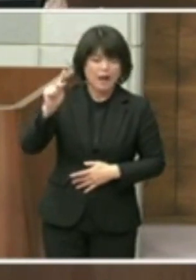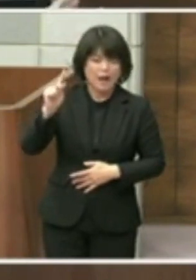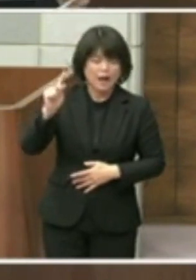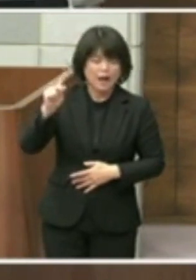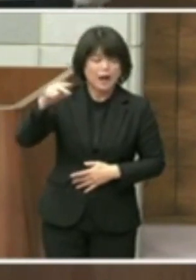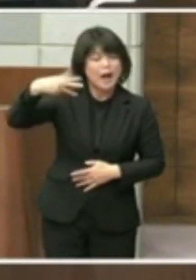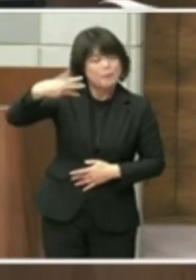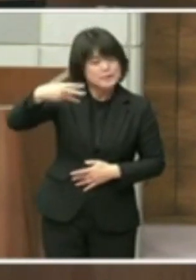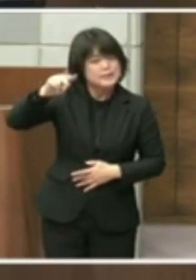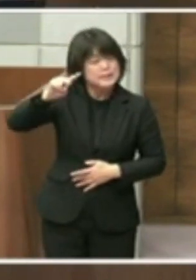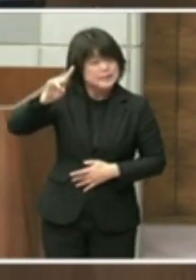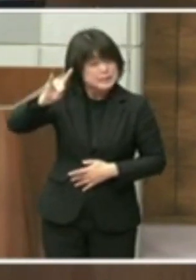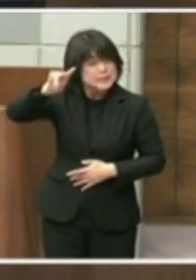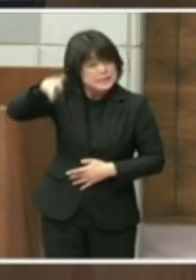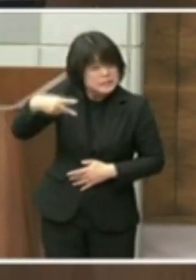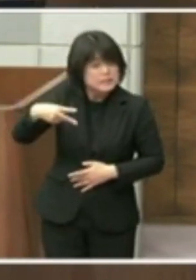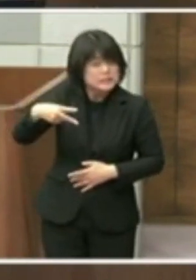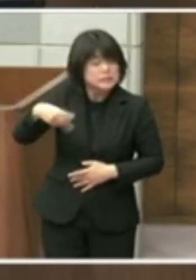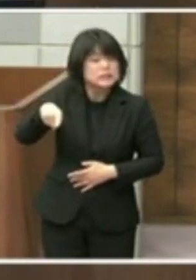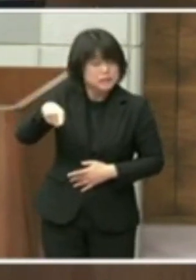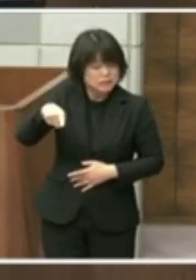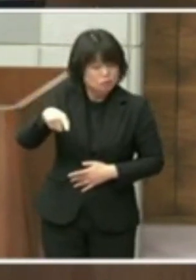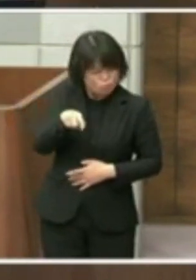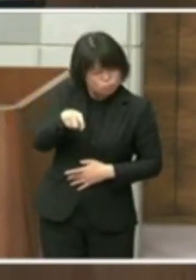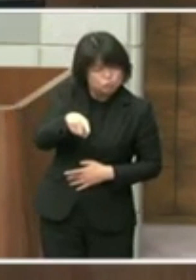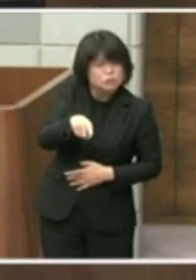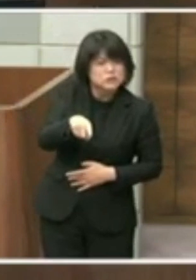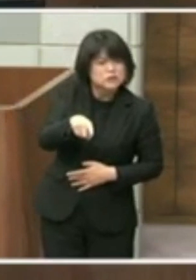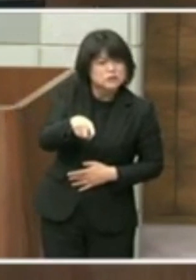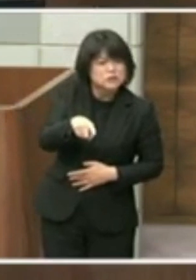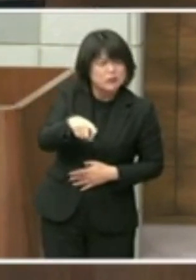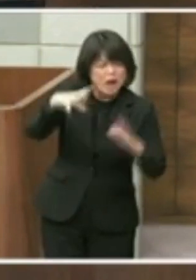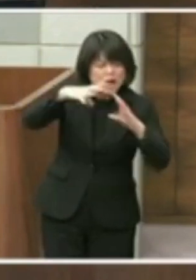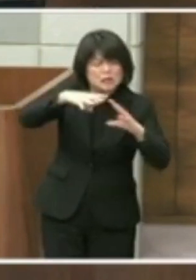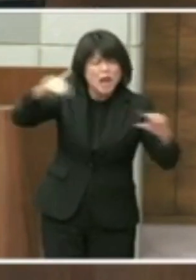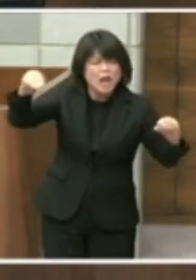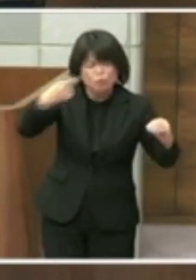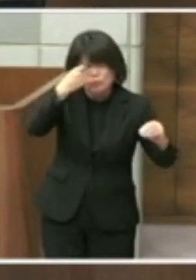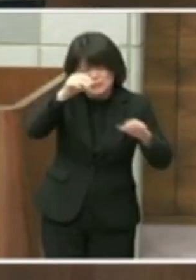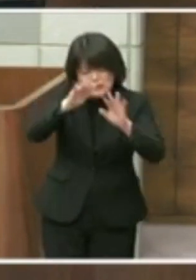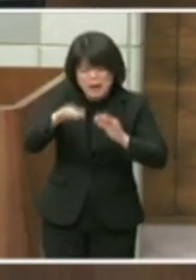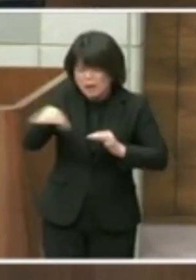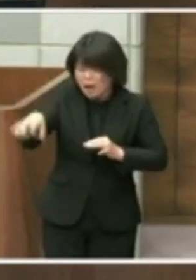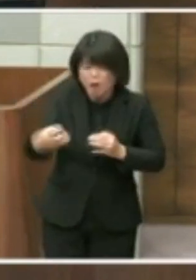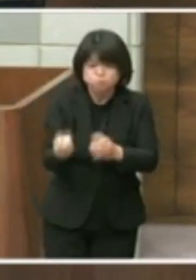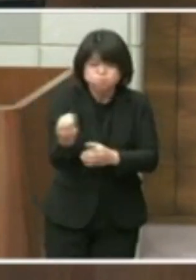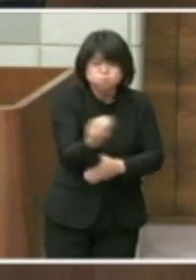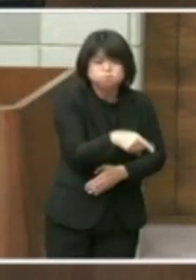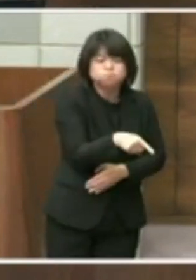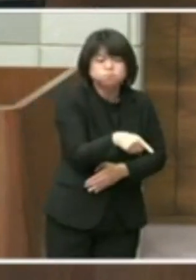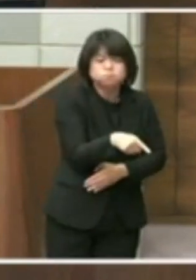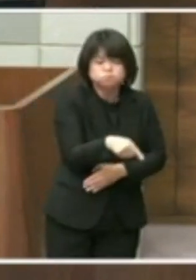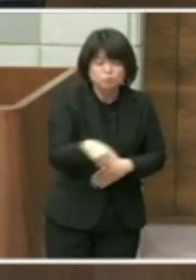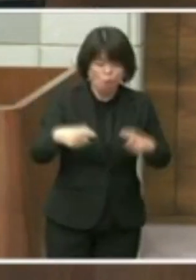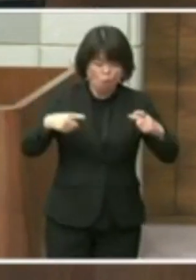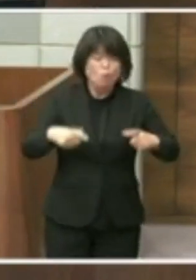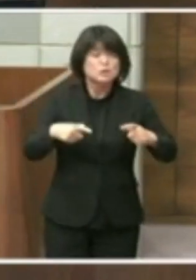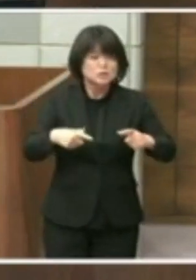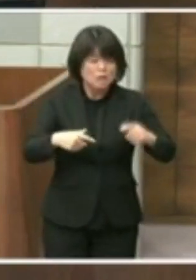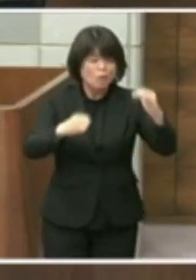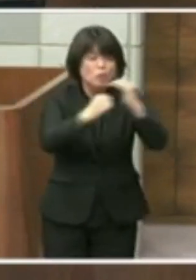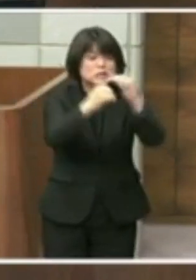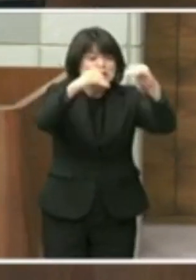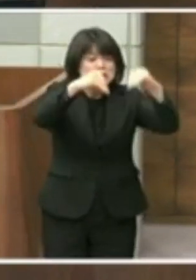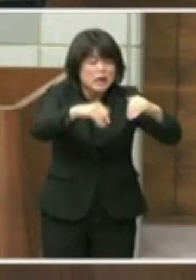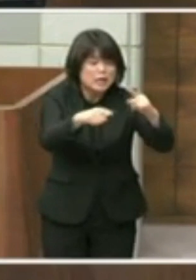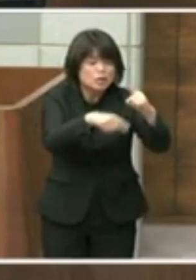ツヤ髪切りの被害が全国各地で確認されています。本市においても石ヶ谷公園で確認され